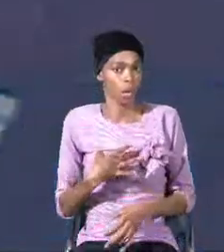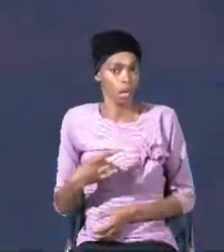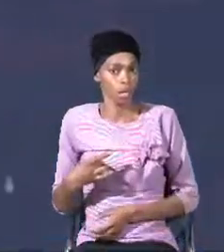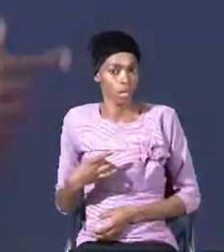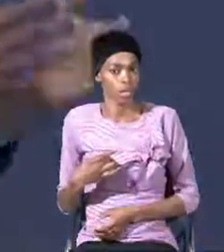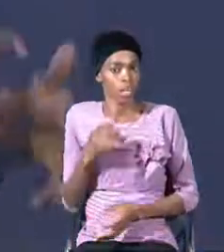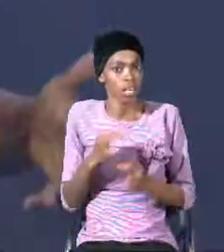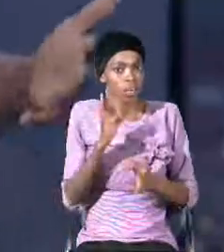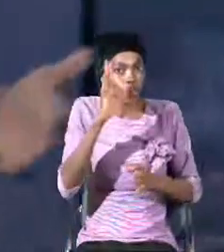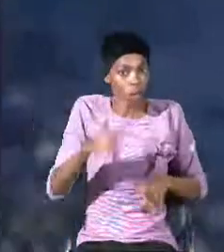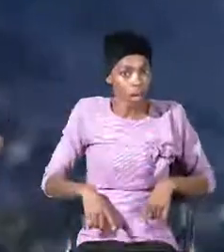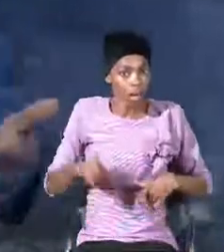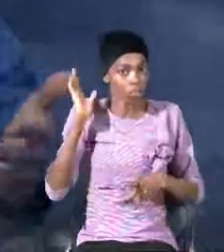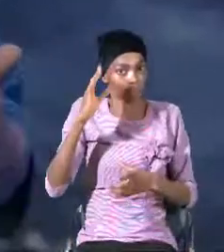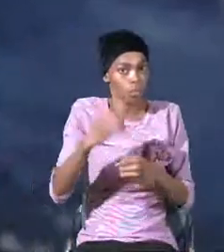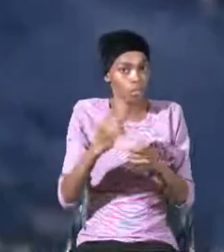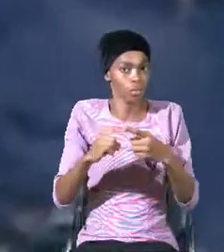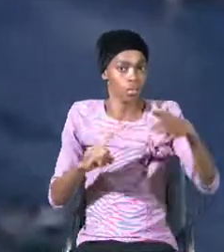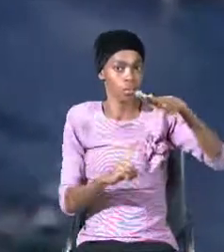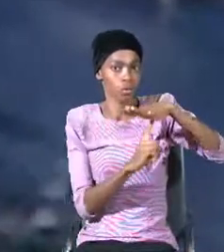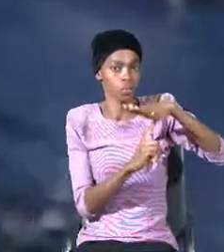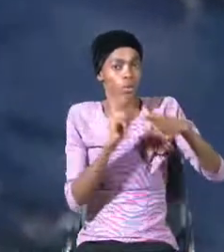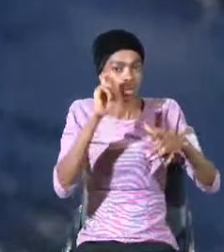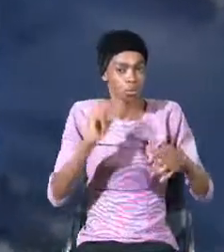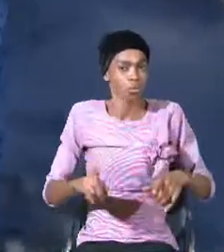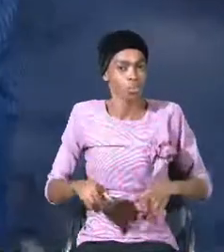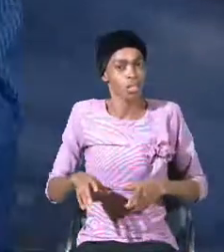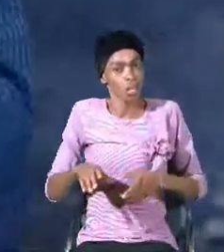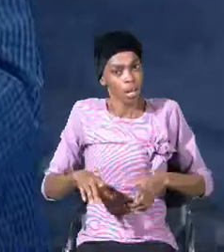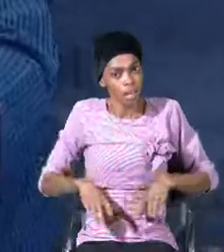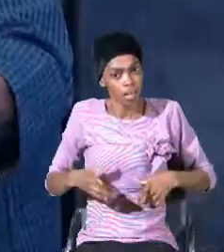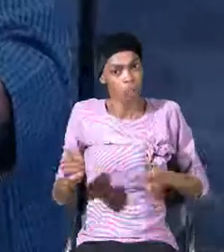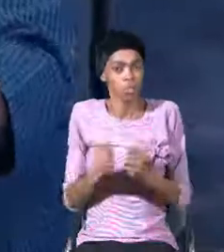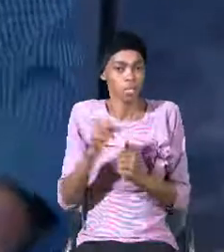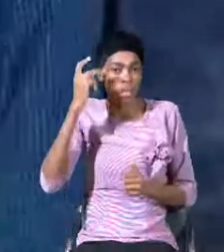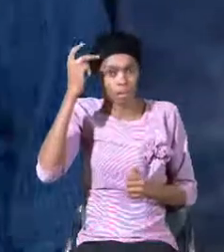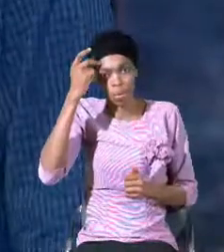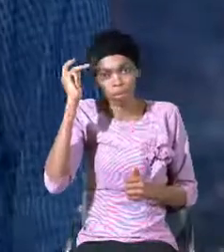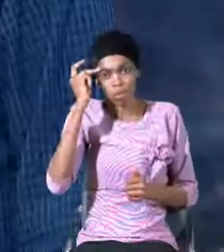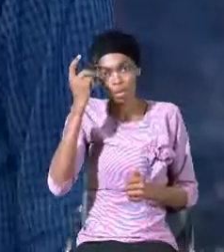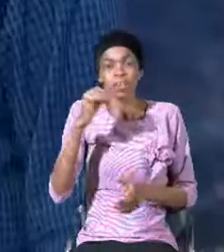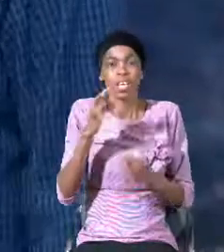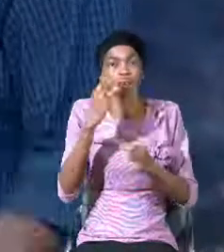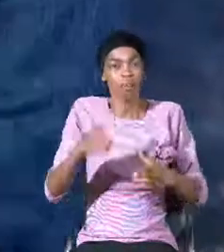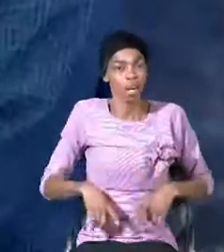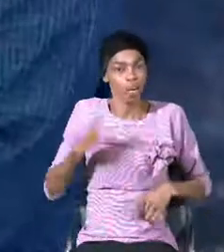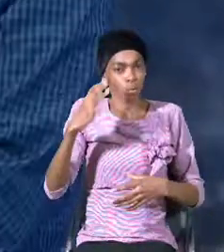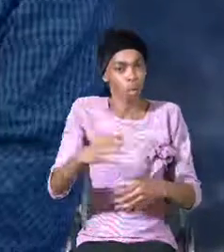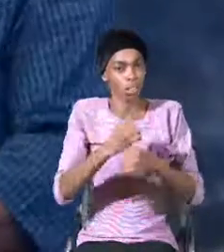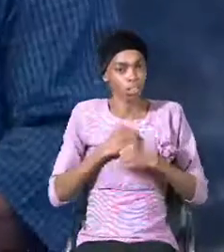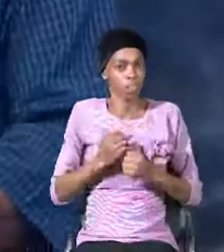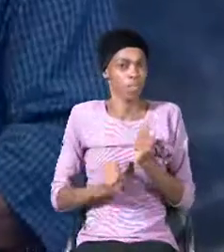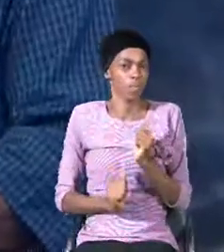Si ta vie doit atteindre le sommet, tu dois conduire avec objectif. Si ta vie doit réaliser quelque